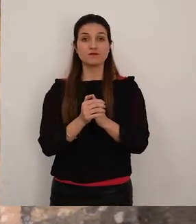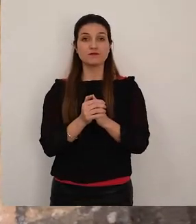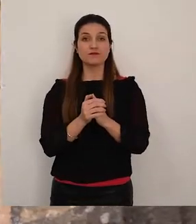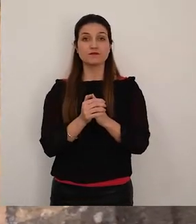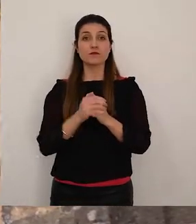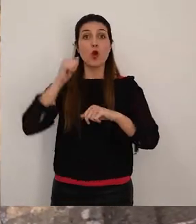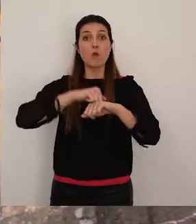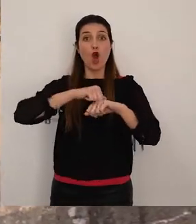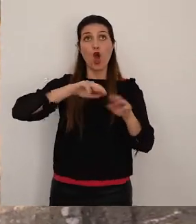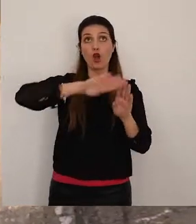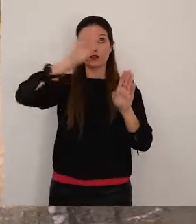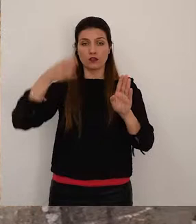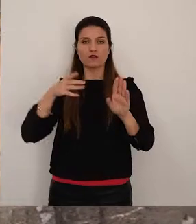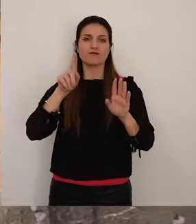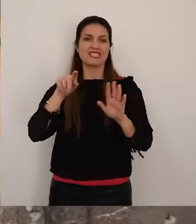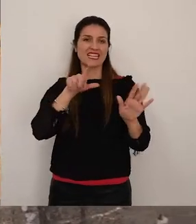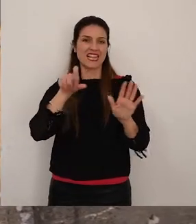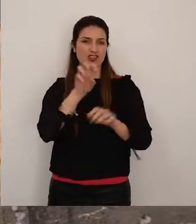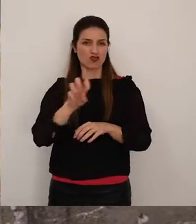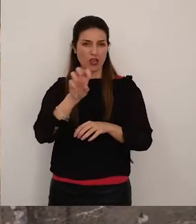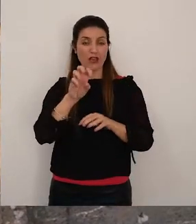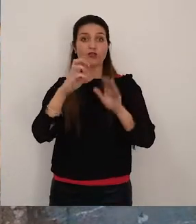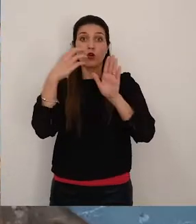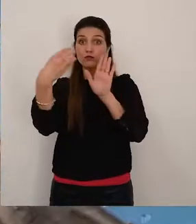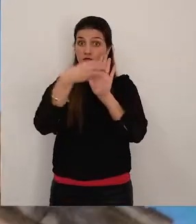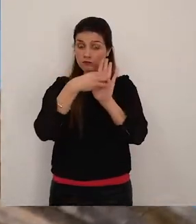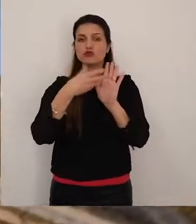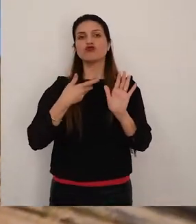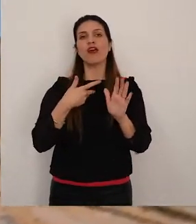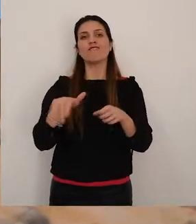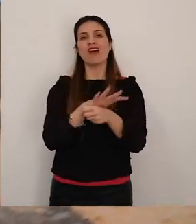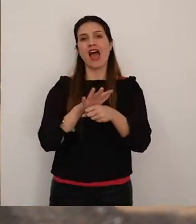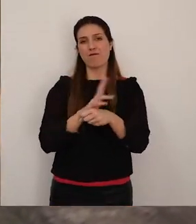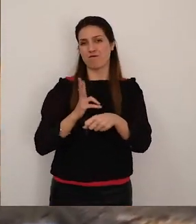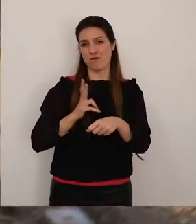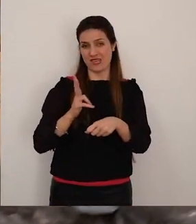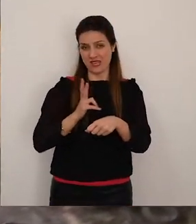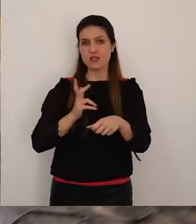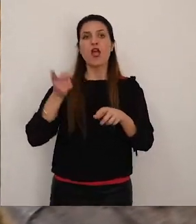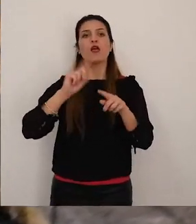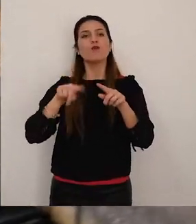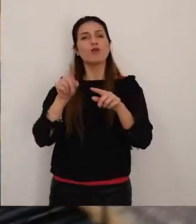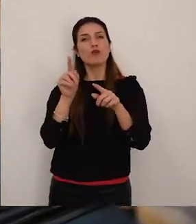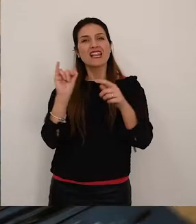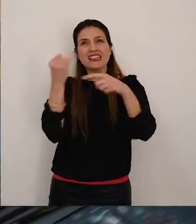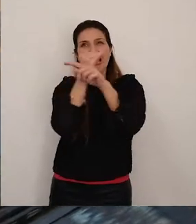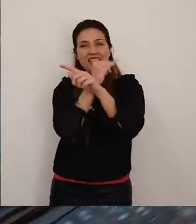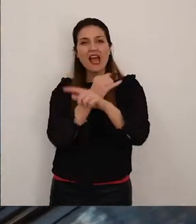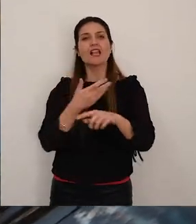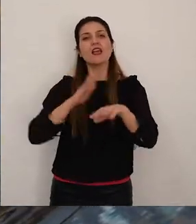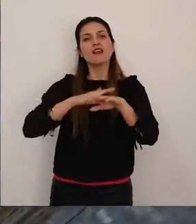Ha un imponente portale settecentesco, con lo stemma della famiglia e da caratteri distintivi propri del tardo barocco napoletano.